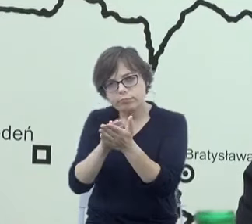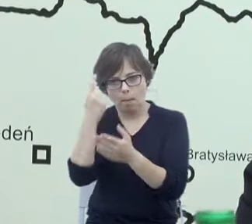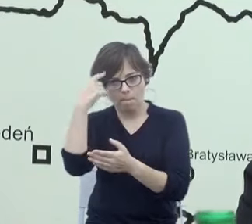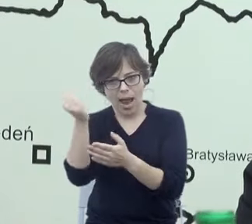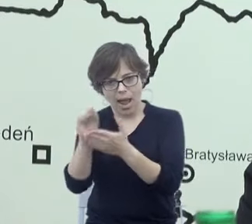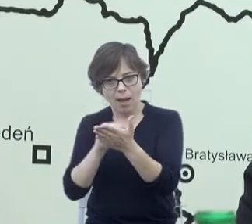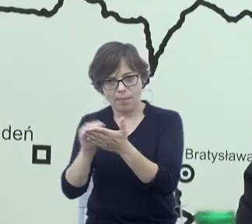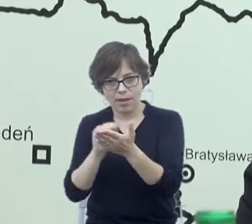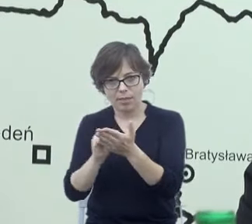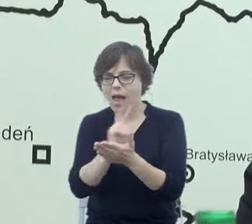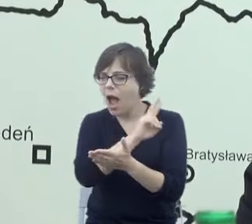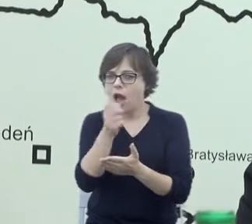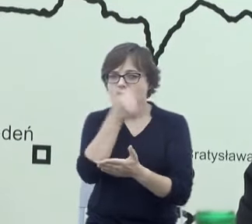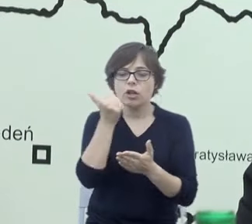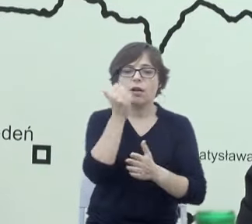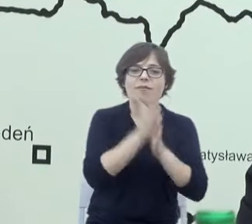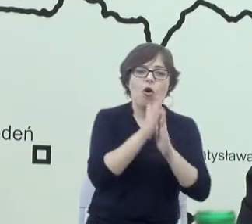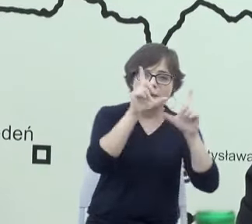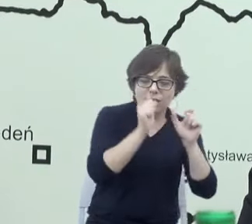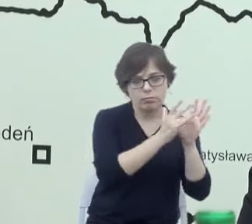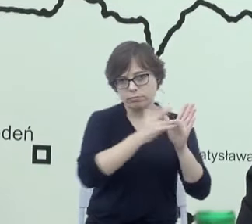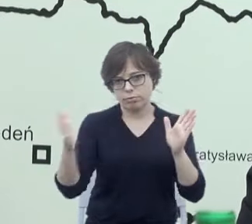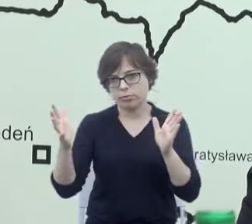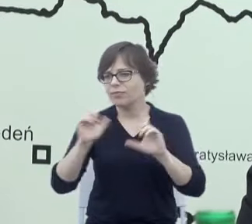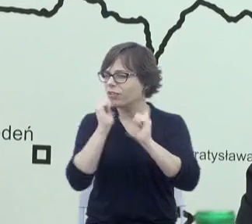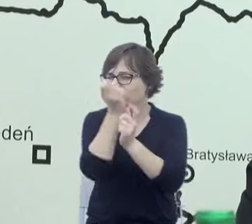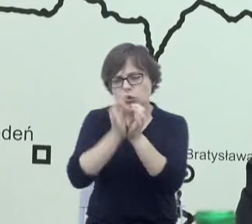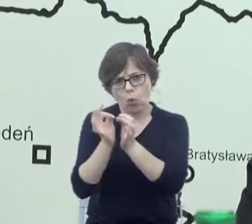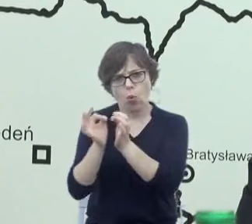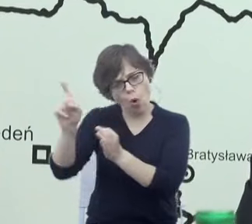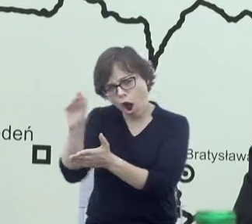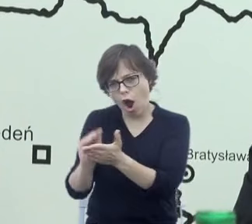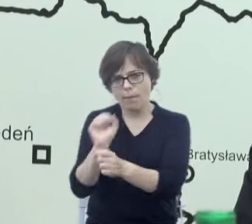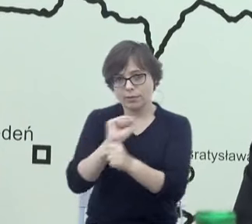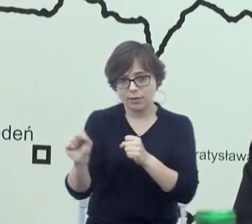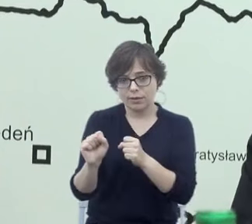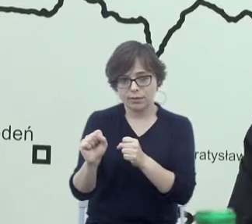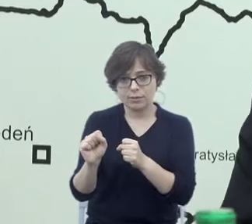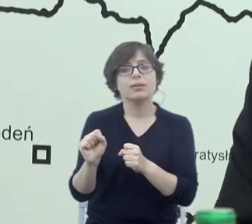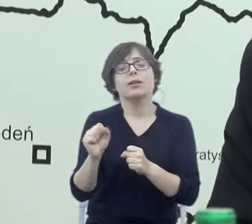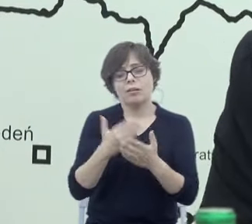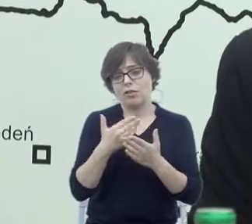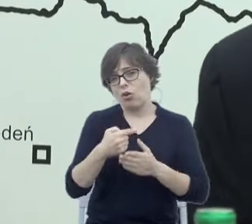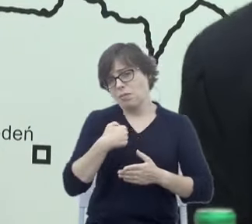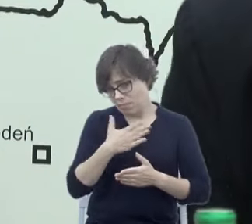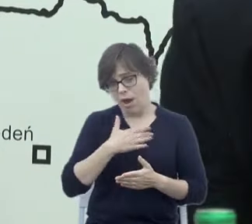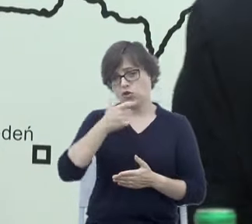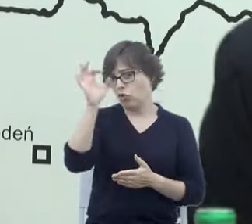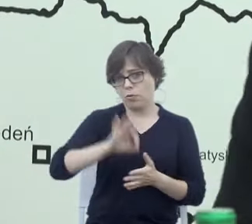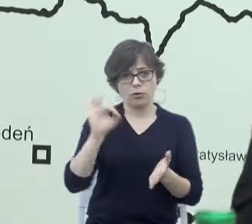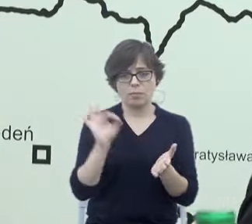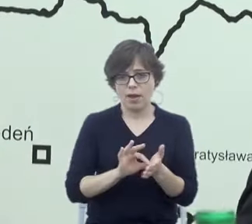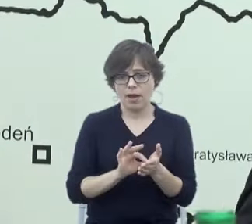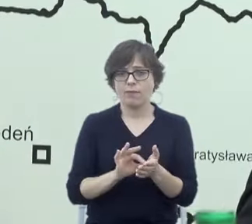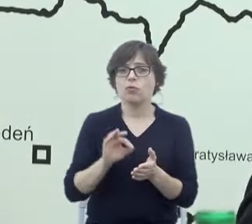wojny opisuje, prawda, łącznie z, no, ze szczegółami. No i mamy 100% chyba pewności, że to nie